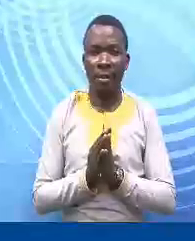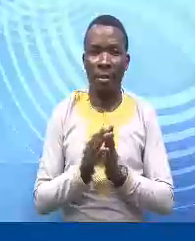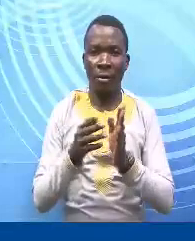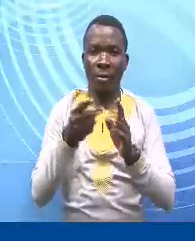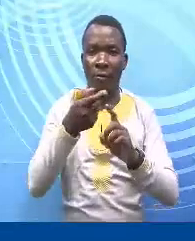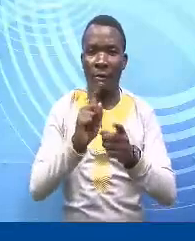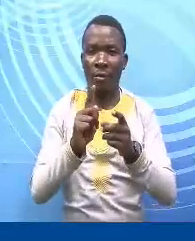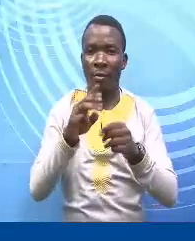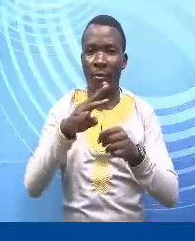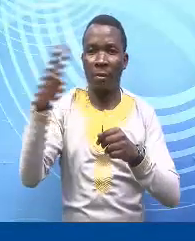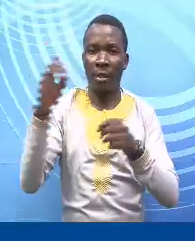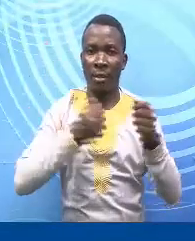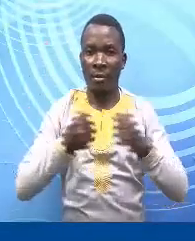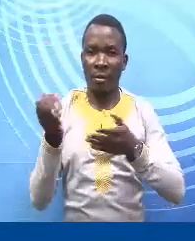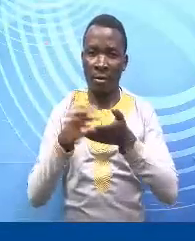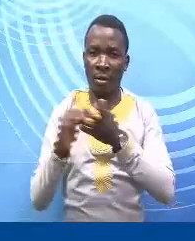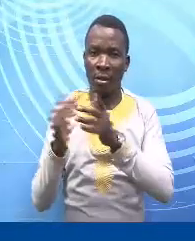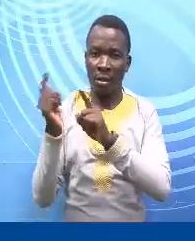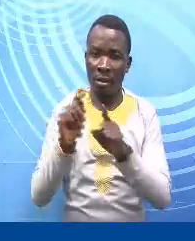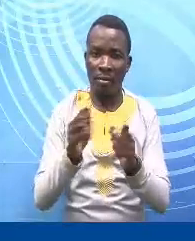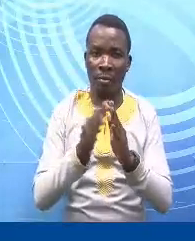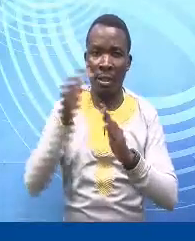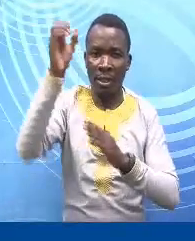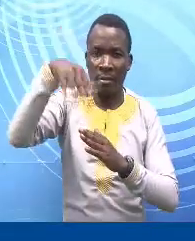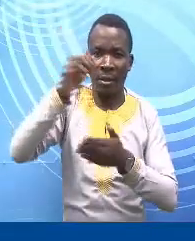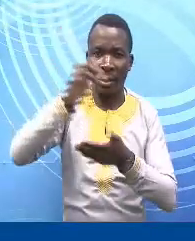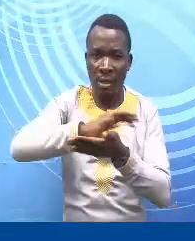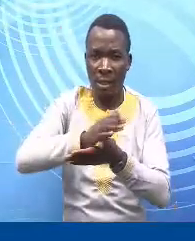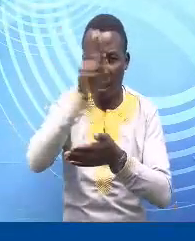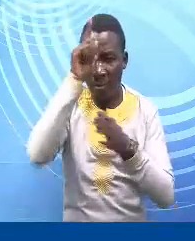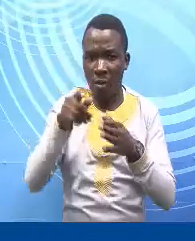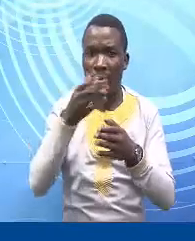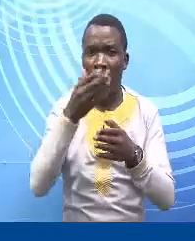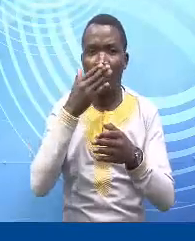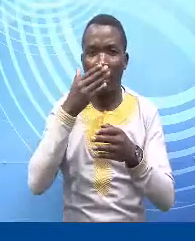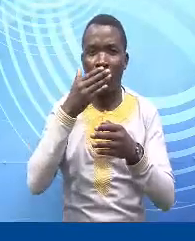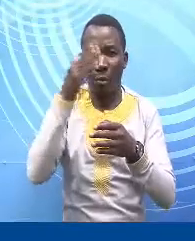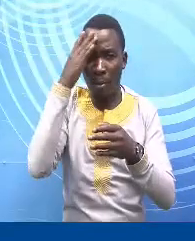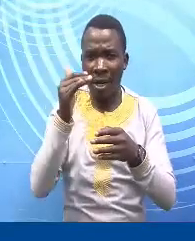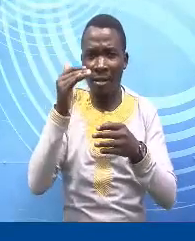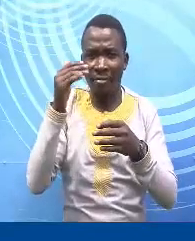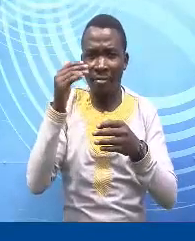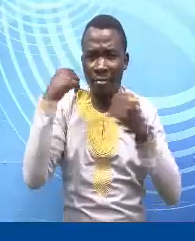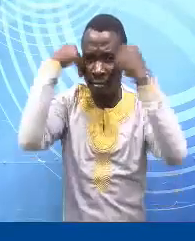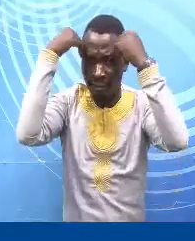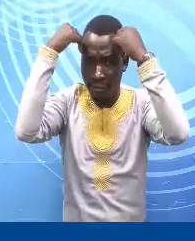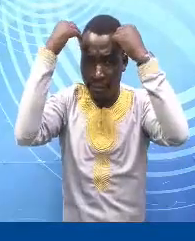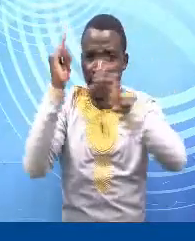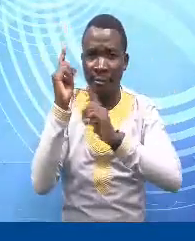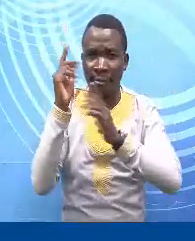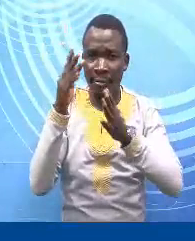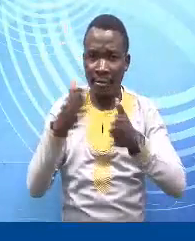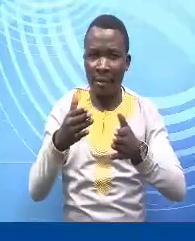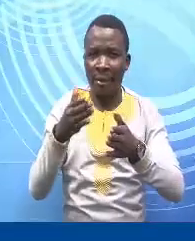Twavuye mu burengerazuba bw'u Rwanda twagarutse mu mujyi wa Kigali aho gatatu umuturage yatabaza ngo kubwo guhozwa ku nkeke n'abanyirondo